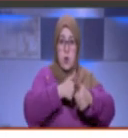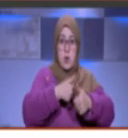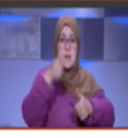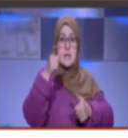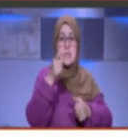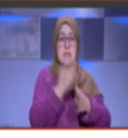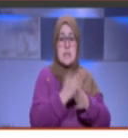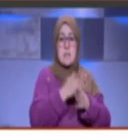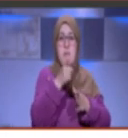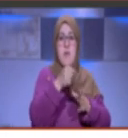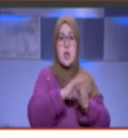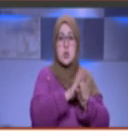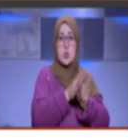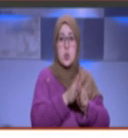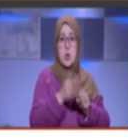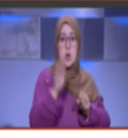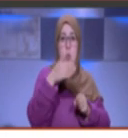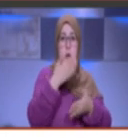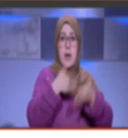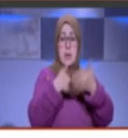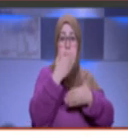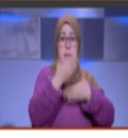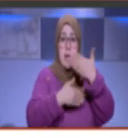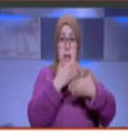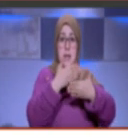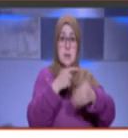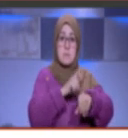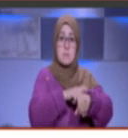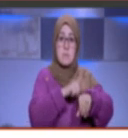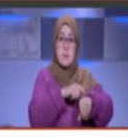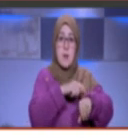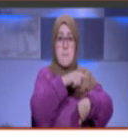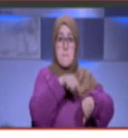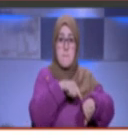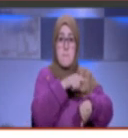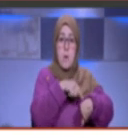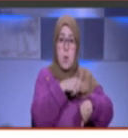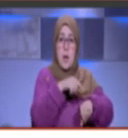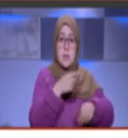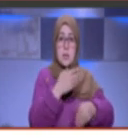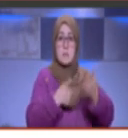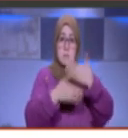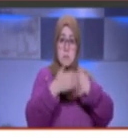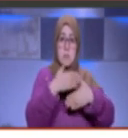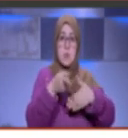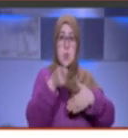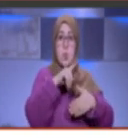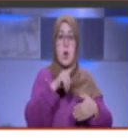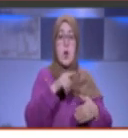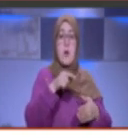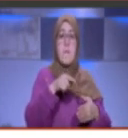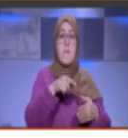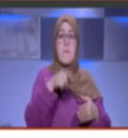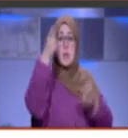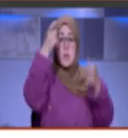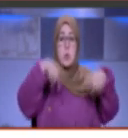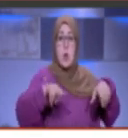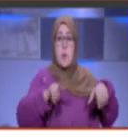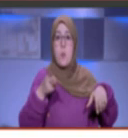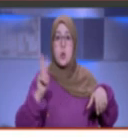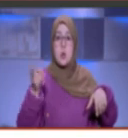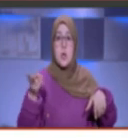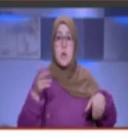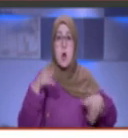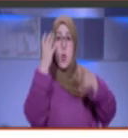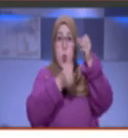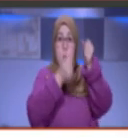إعادة جدولة مواعيد سباقات البحرين وفيتنام والصين وأذربيجان وهولندا وإسبانيا وكندا. ومن